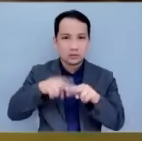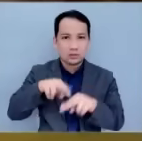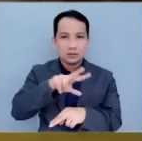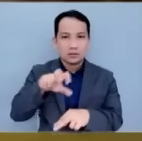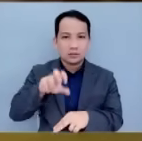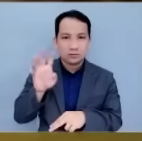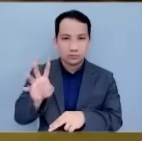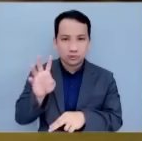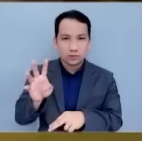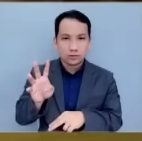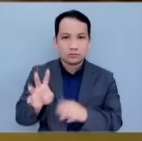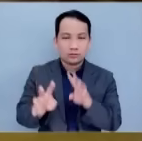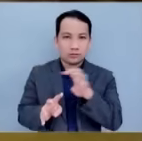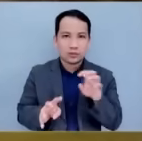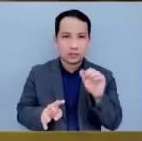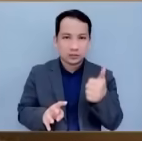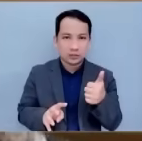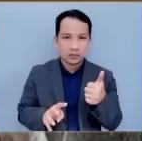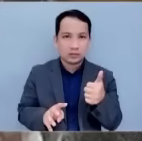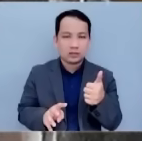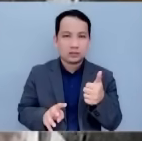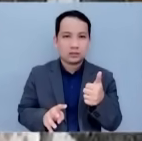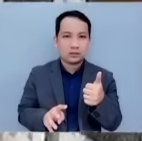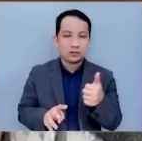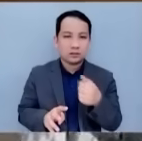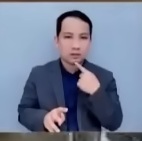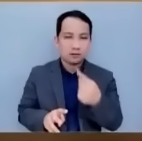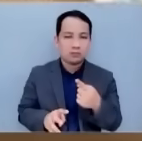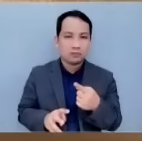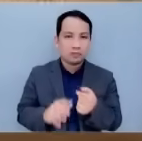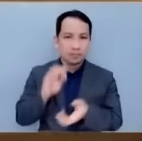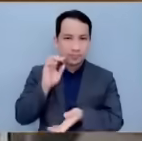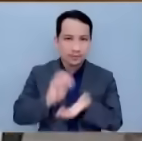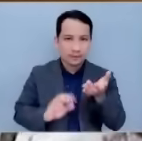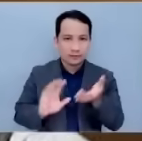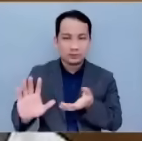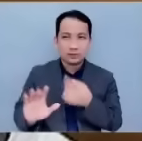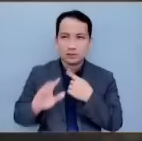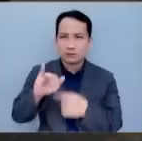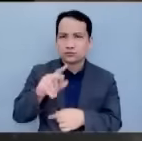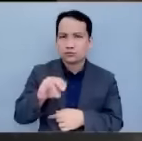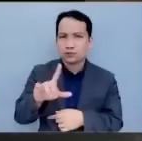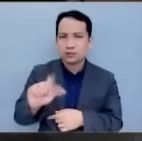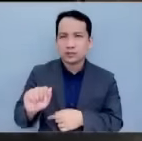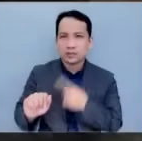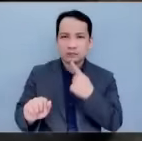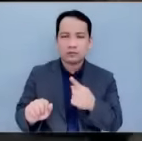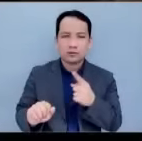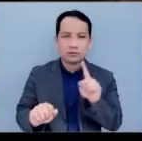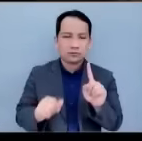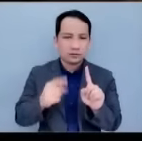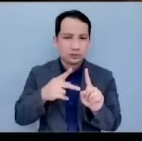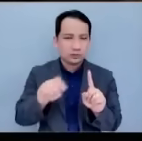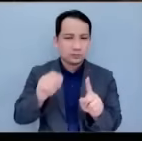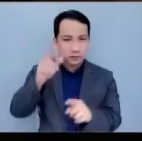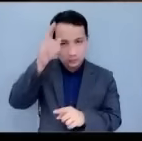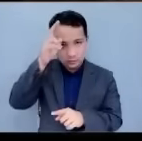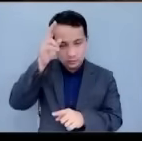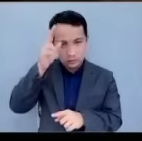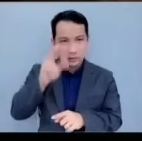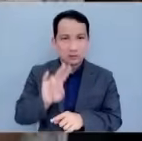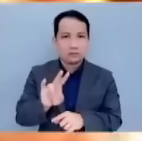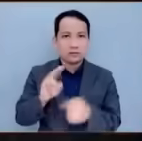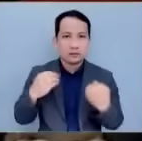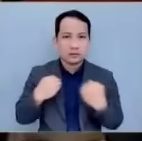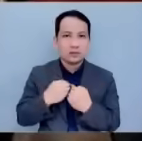pesos hanggang 410 pesos. Todo diskarte tuloy si Jonalyn para mapagkasya ang isang kilo ng baboy sa 7 miyembro ng kanyang